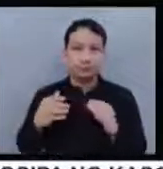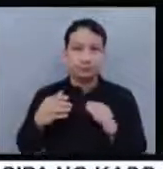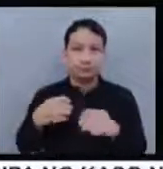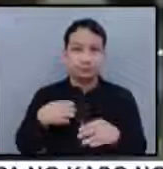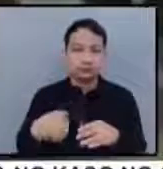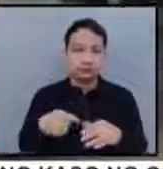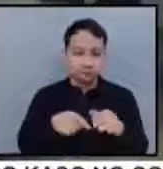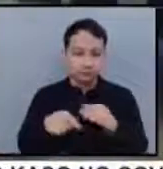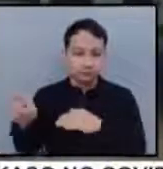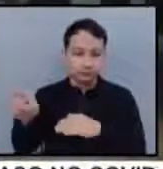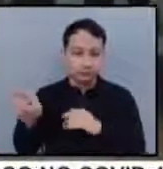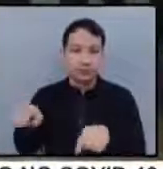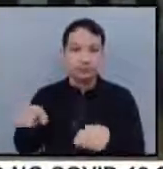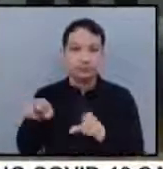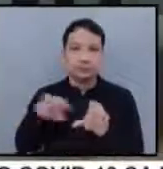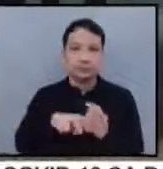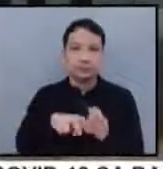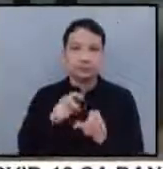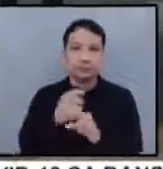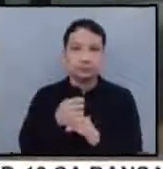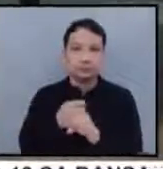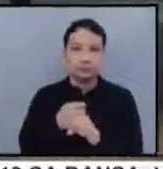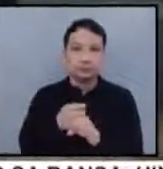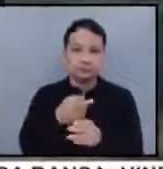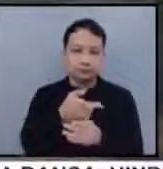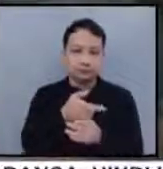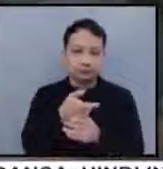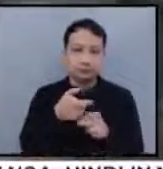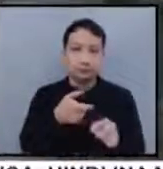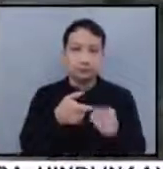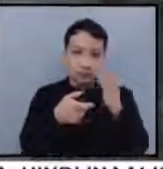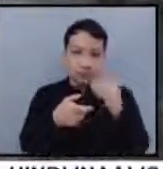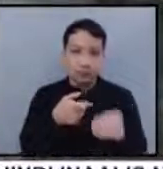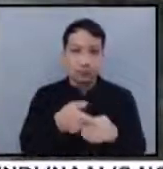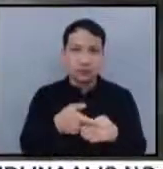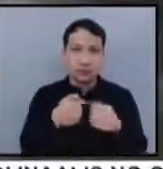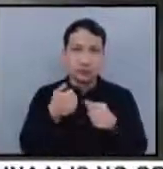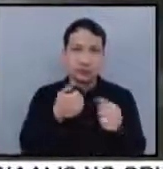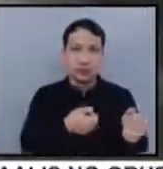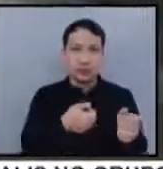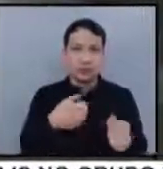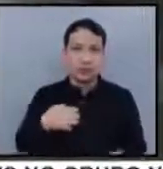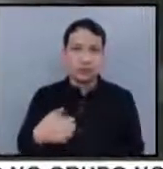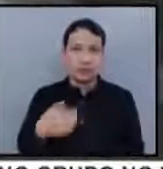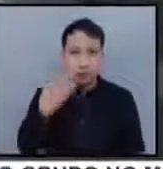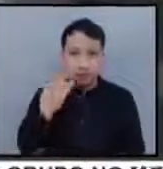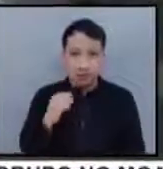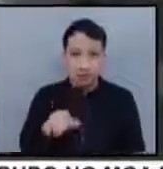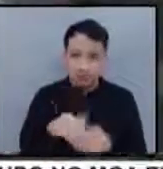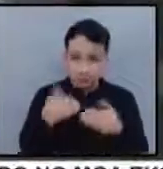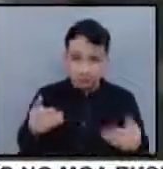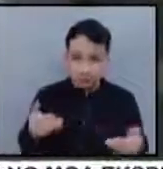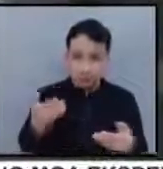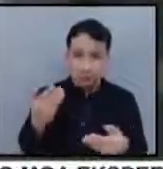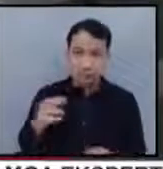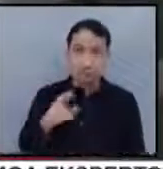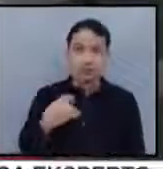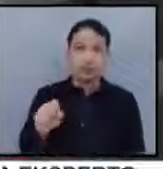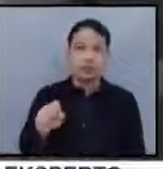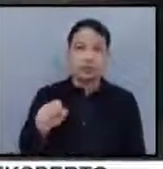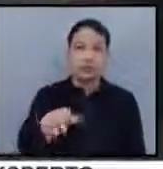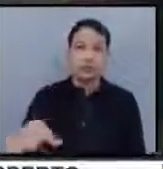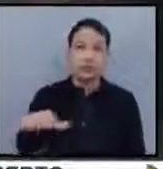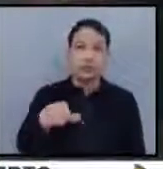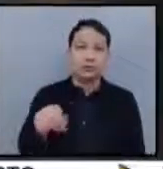suspect sa kanyang pickup truck. Binaril pa umano ng suspect ang mga humahabol na polis bago inabutan sa Ramon Magsaysay Boulevard. Sa